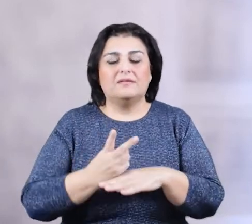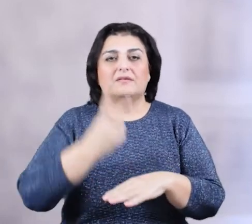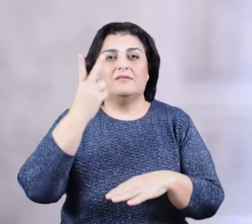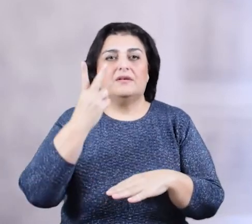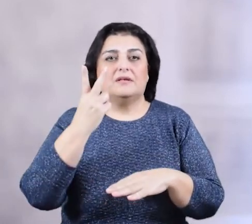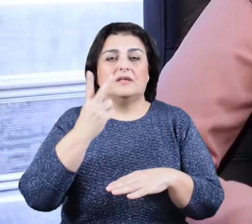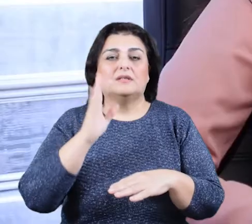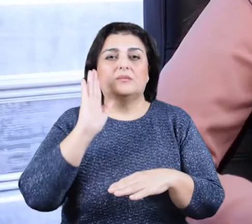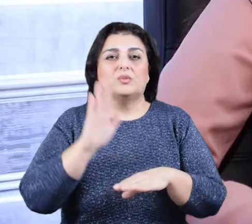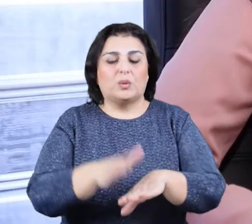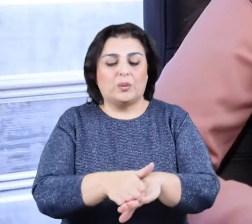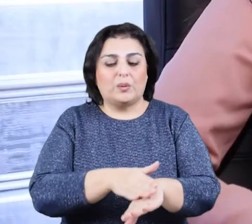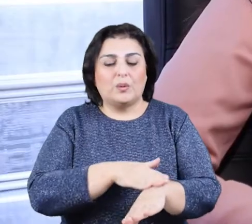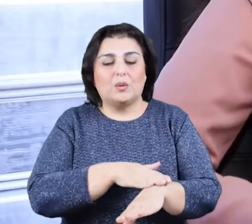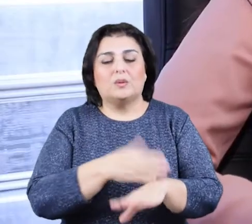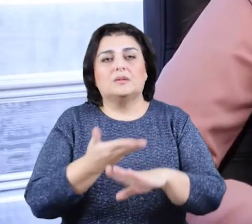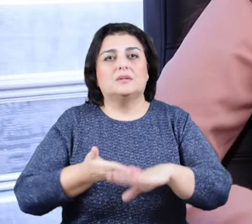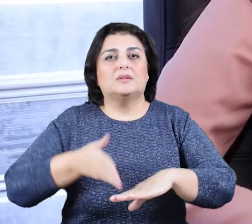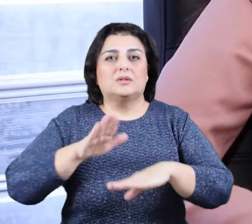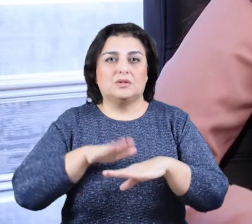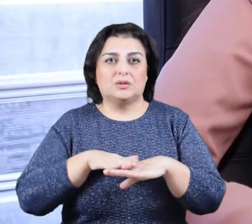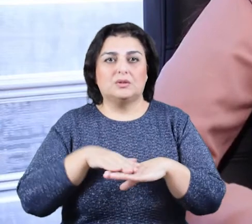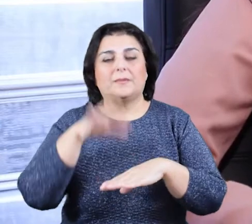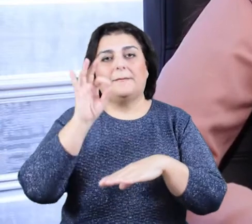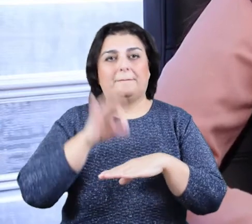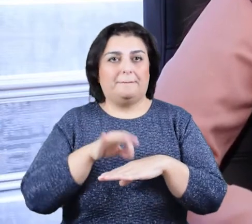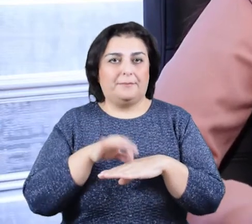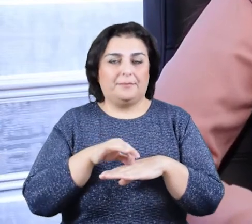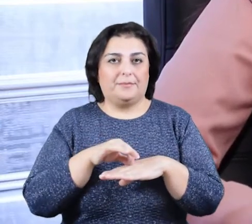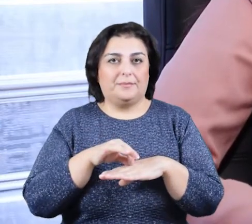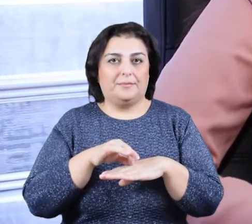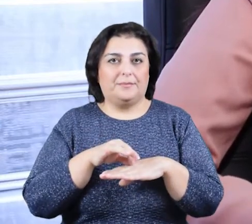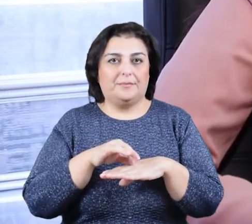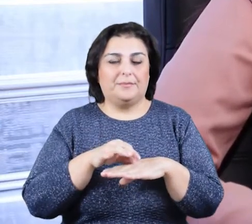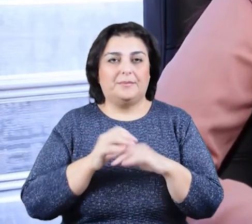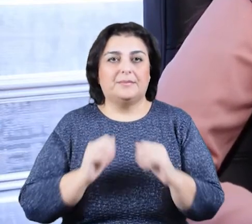əlavə olunarsa, bu iki qat o xəstəliyin ağır gedişatına və daha çox